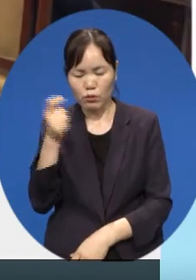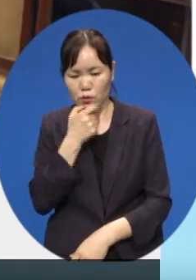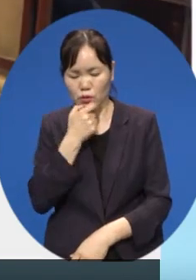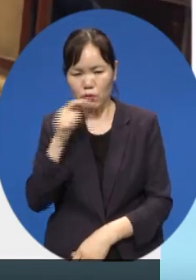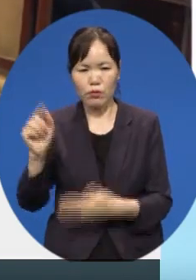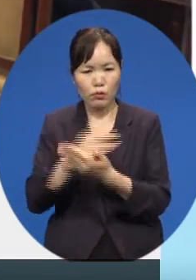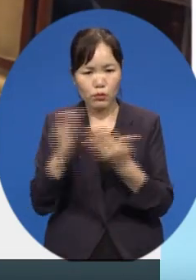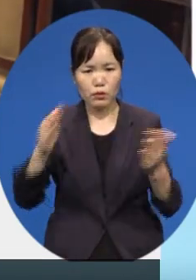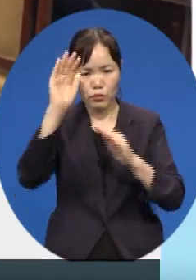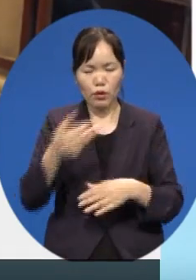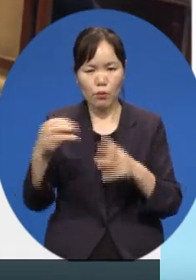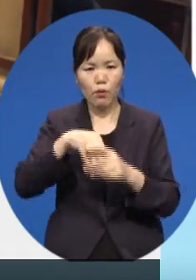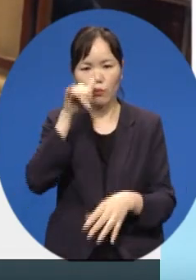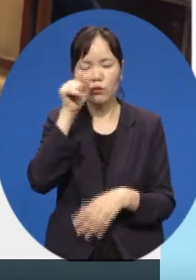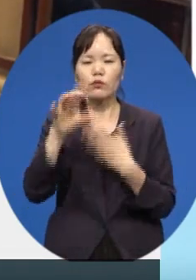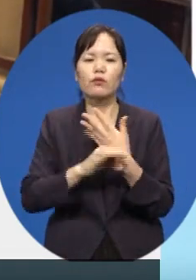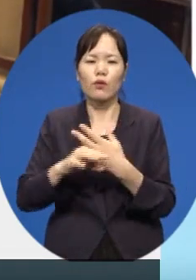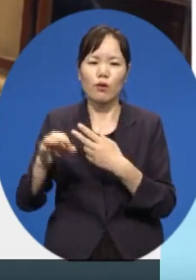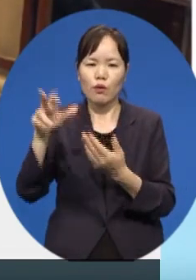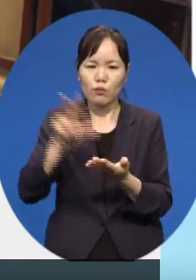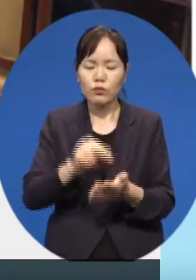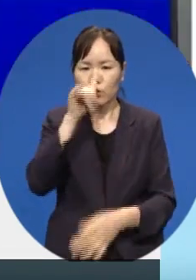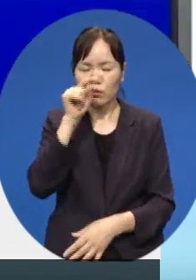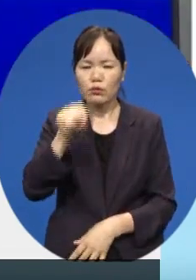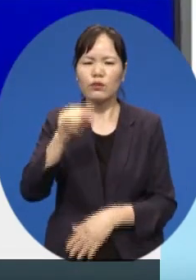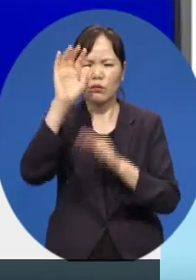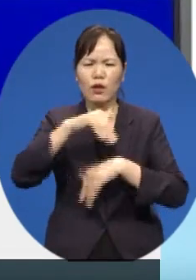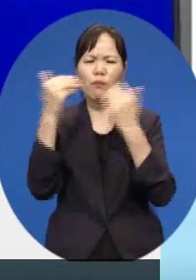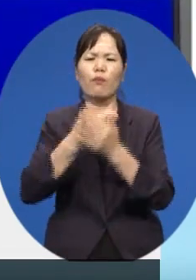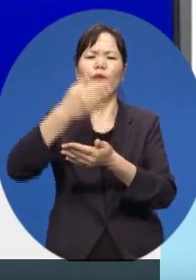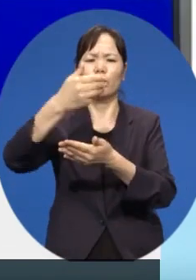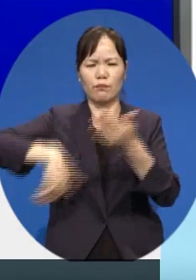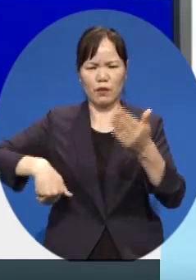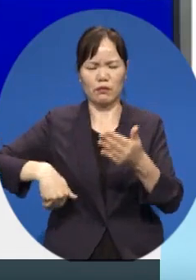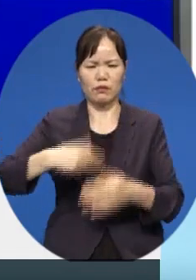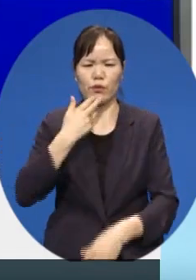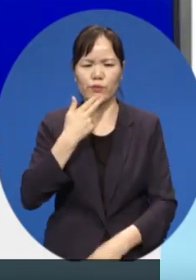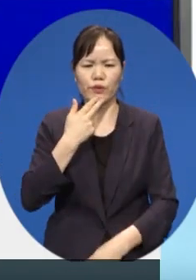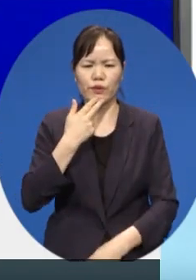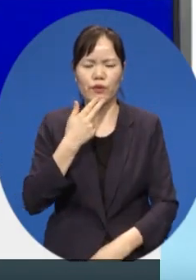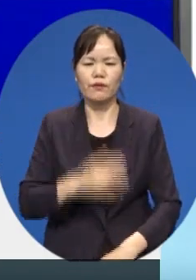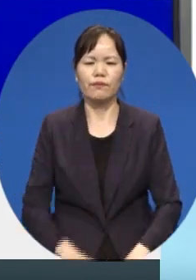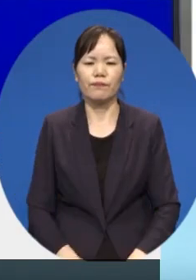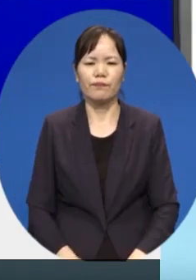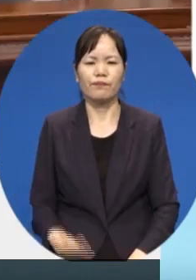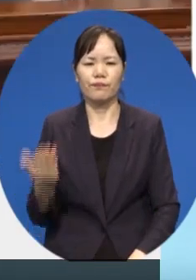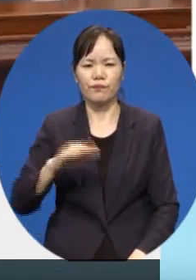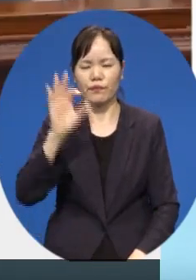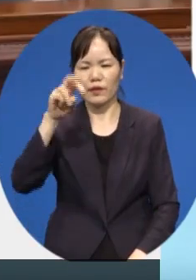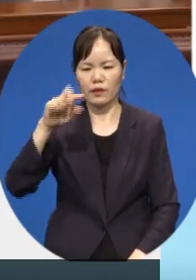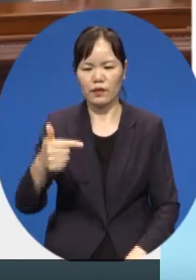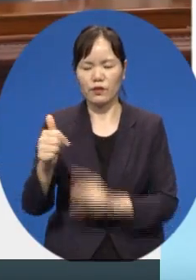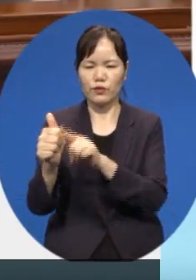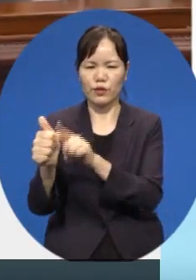굉장히 논란이 될 겁니다. 그러니까 그런 논란이 될 내용들이 싹 빠졌어요. 다만 좀 척을 지는 내용이 있다 그러면 윤석열